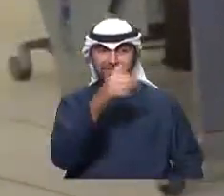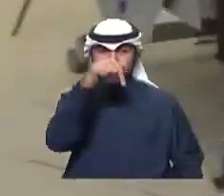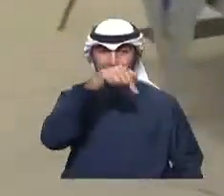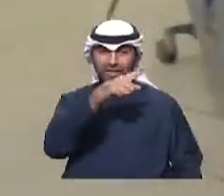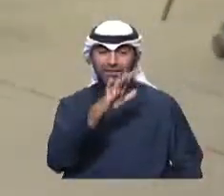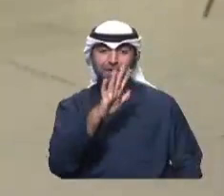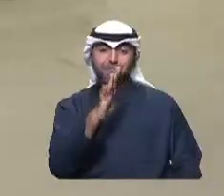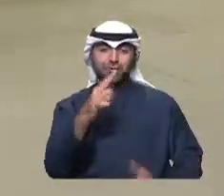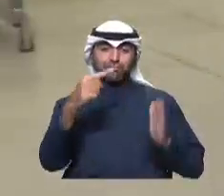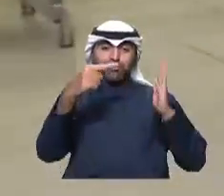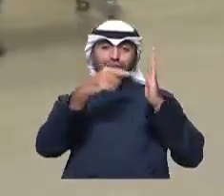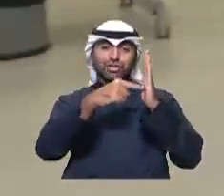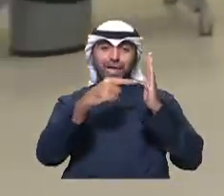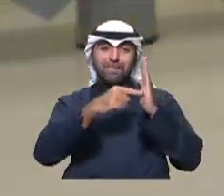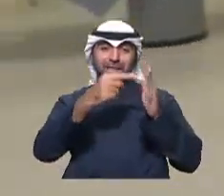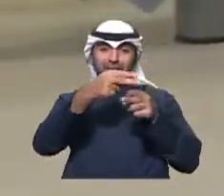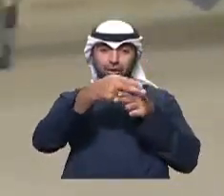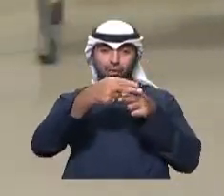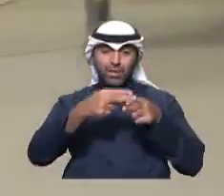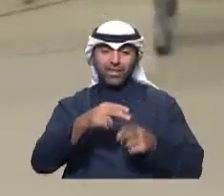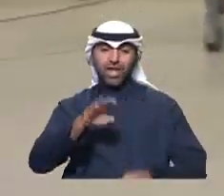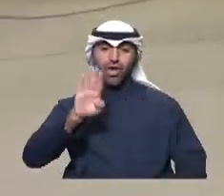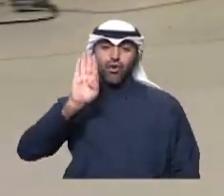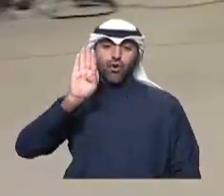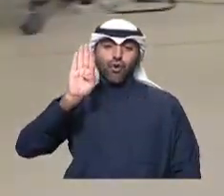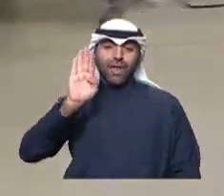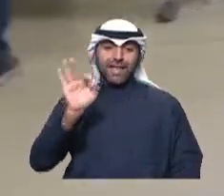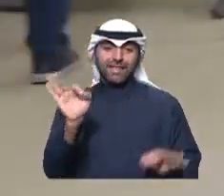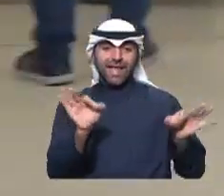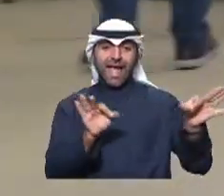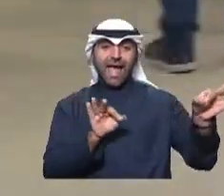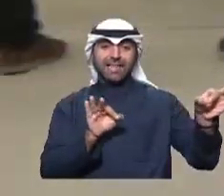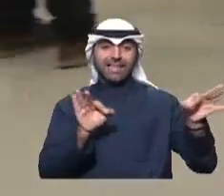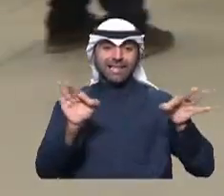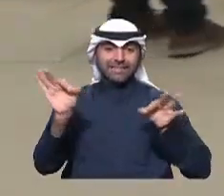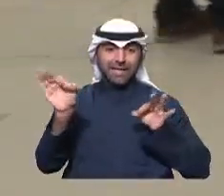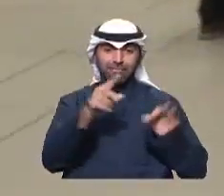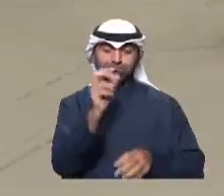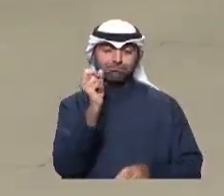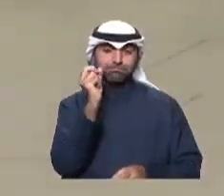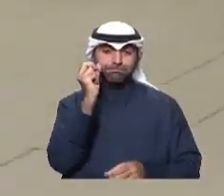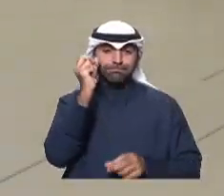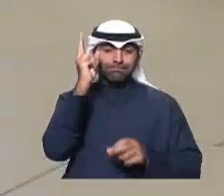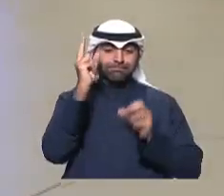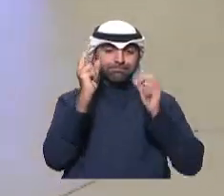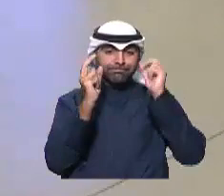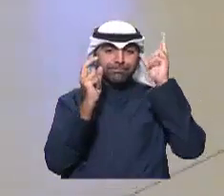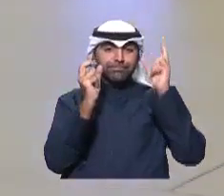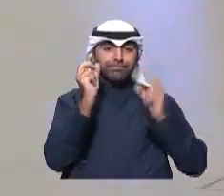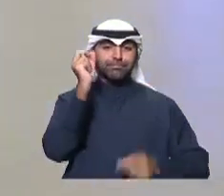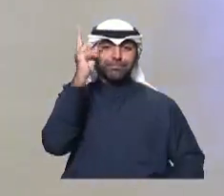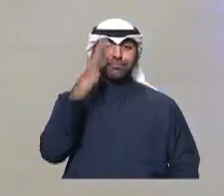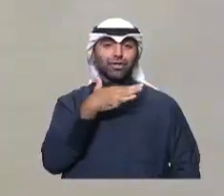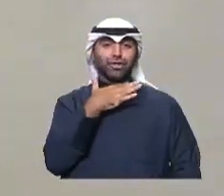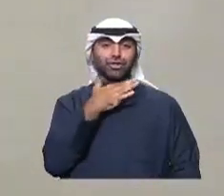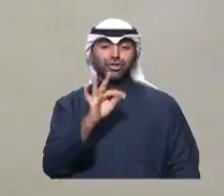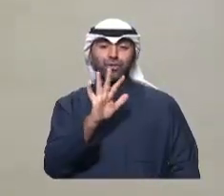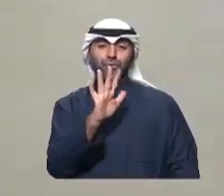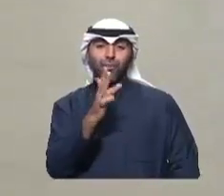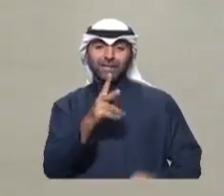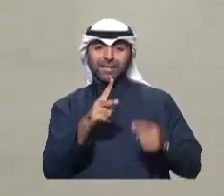جامعة الكويت هي مصنع للأفكار والابتكارات الهندسية التي تعالج الكثير من المشكلات المحلية